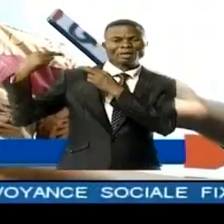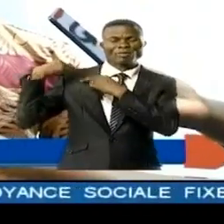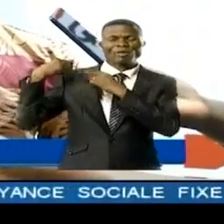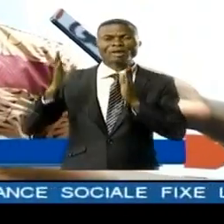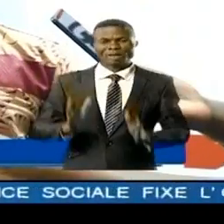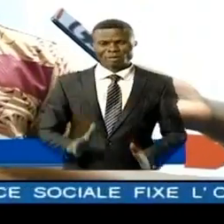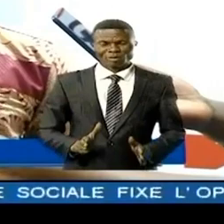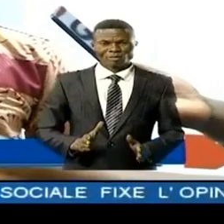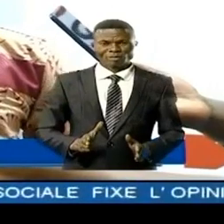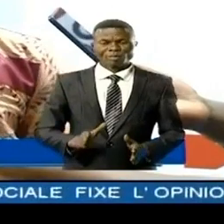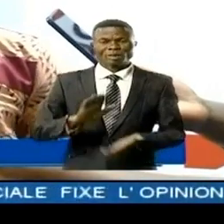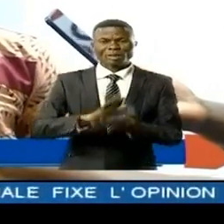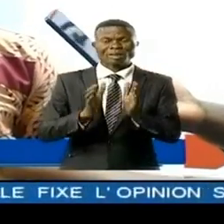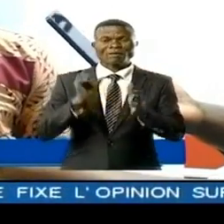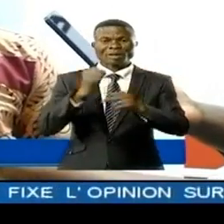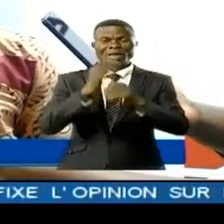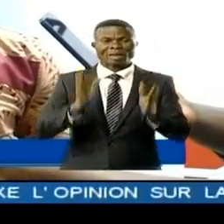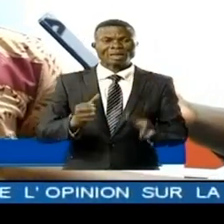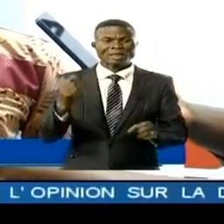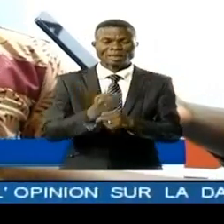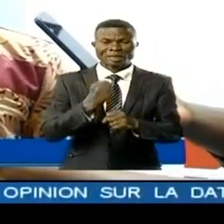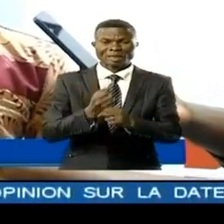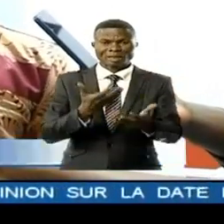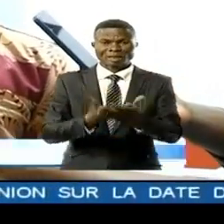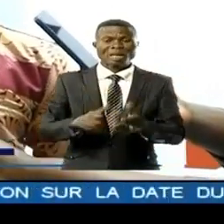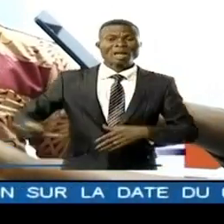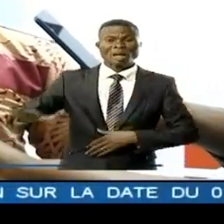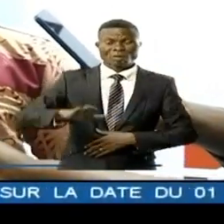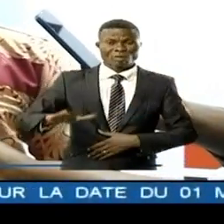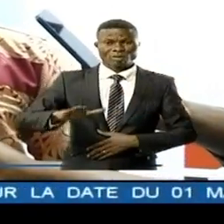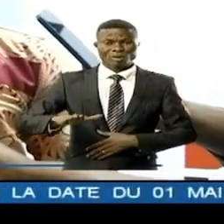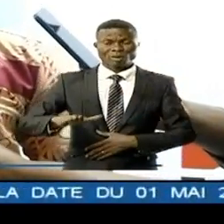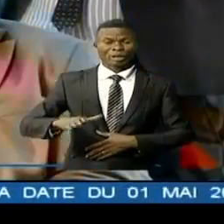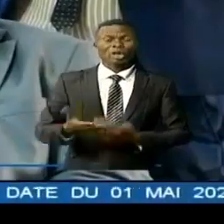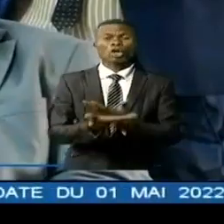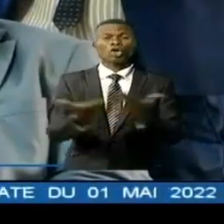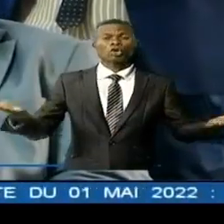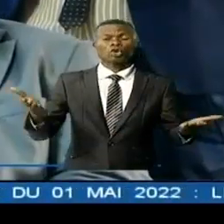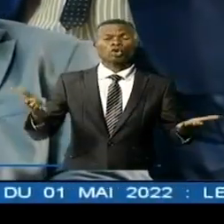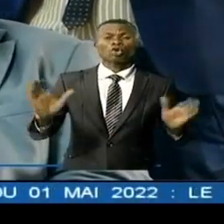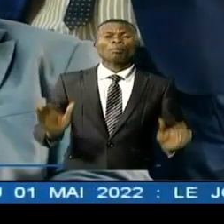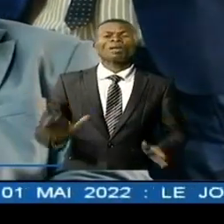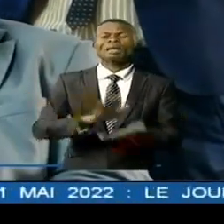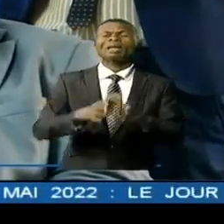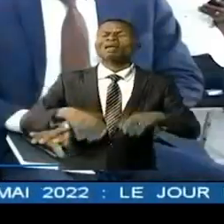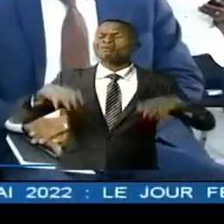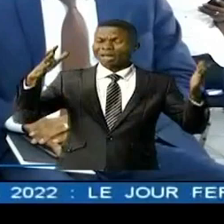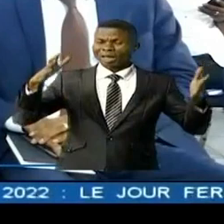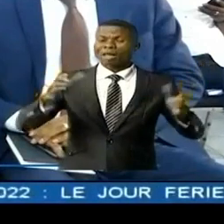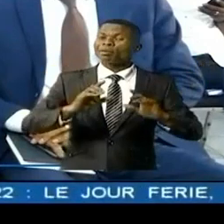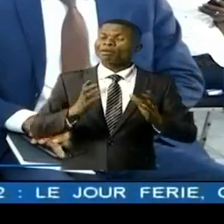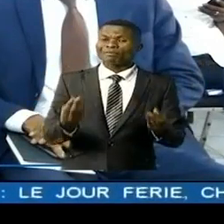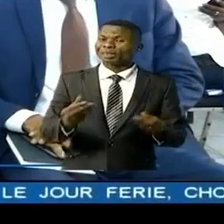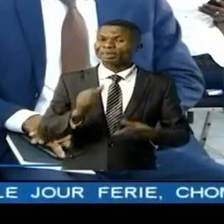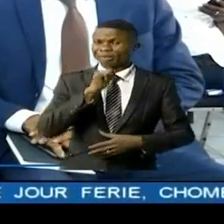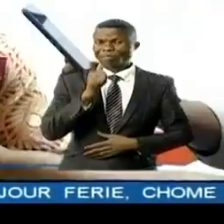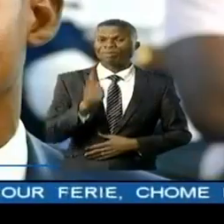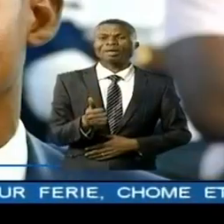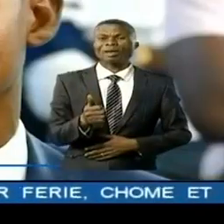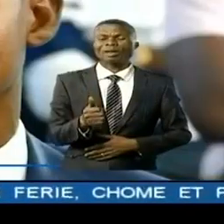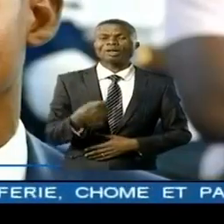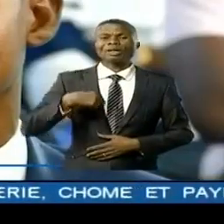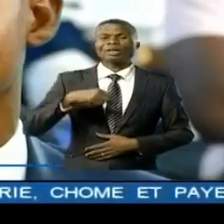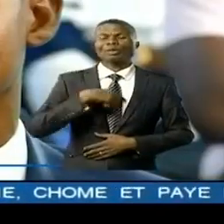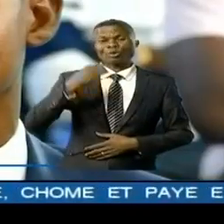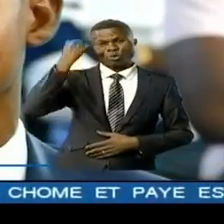être créateur d'emplois dans un pays où le taux de chômage ne fait que grimper au jour ce n'est pas facile mais nous